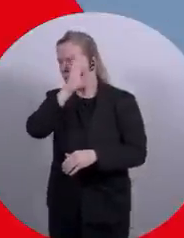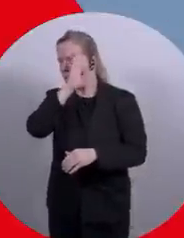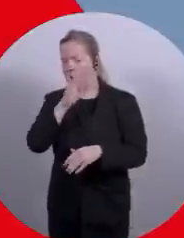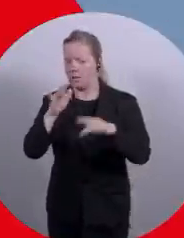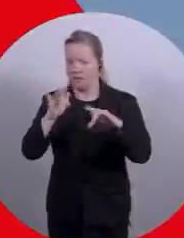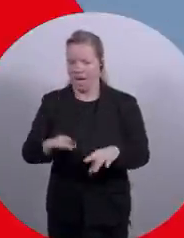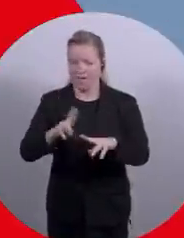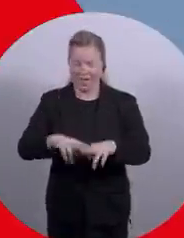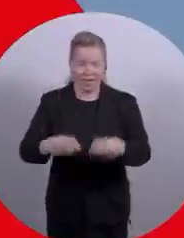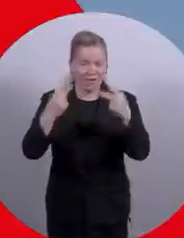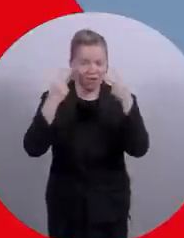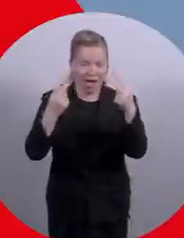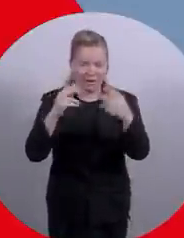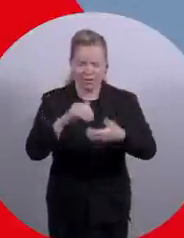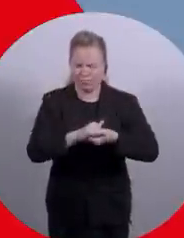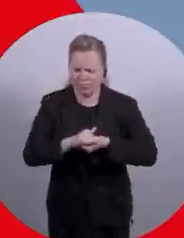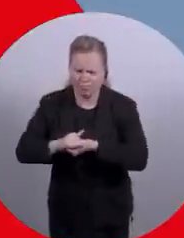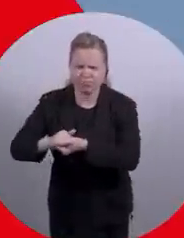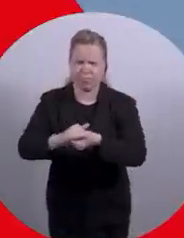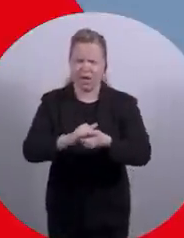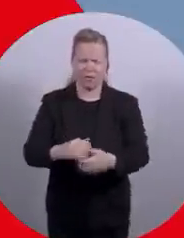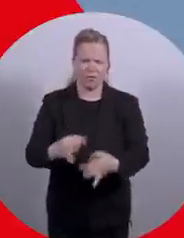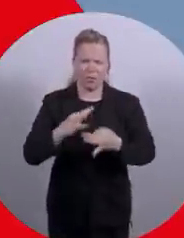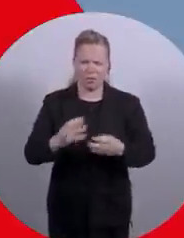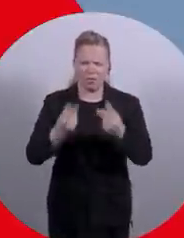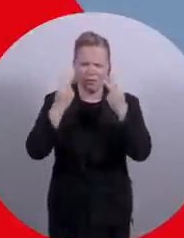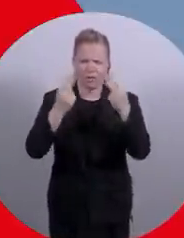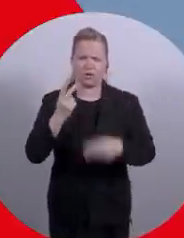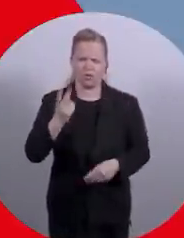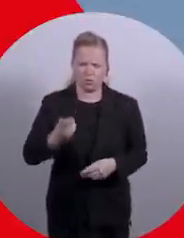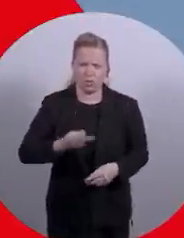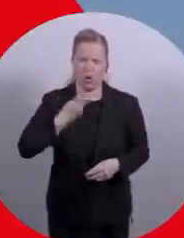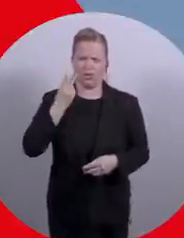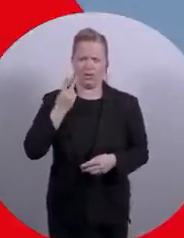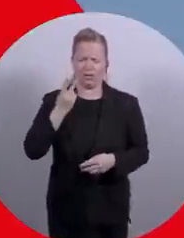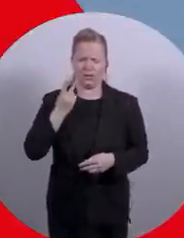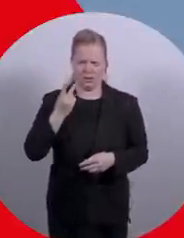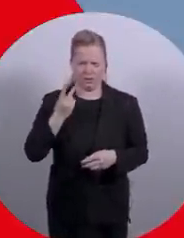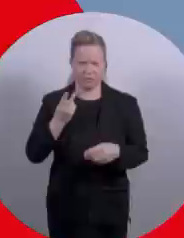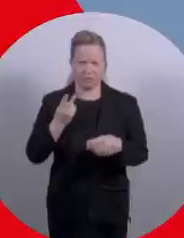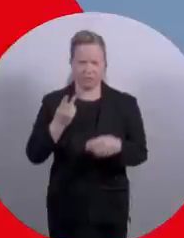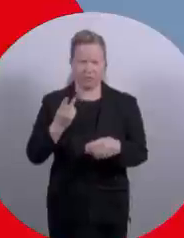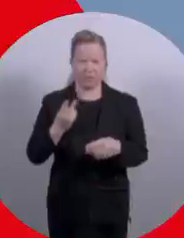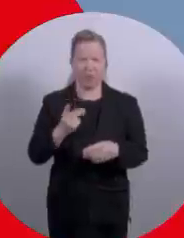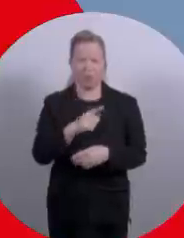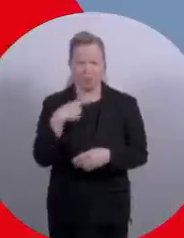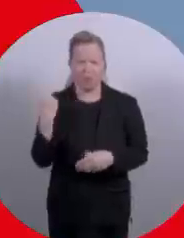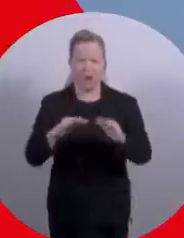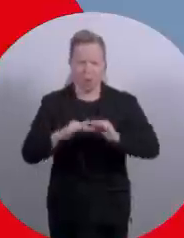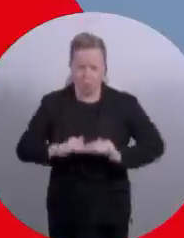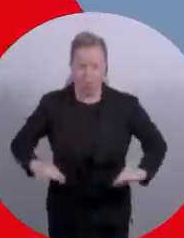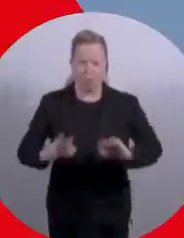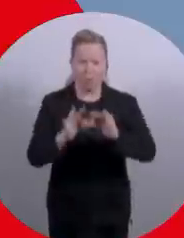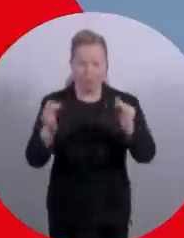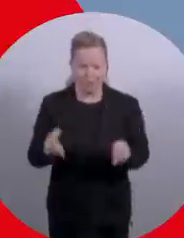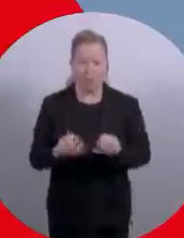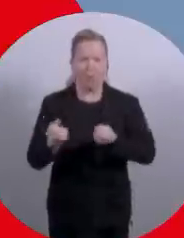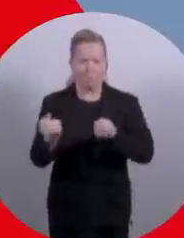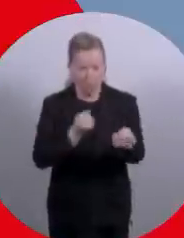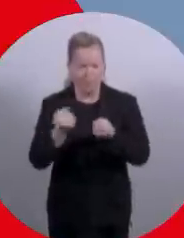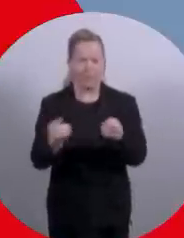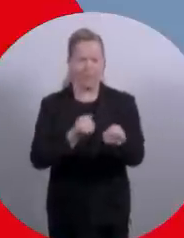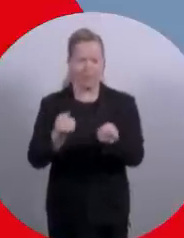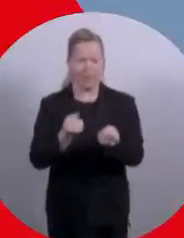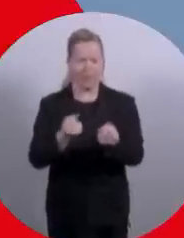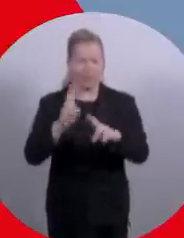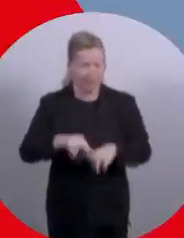auf diese Werte die uns persönlich so wichtig sind und stolz machen wie pervers ist es das dass wir uns das nicht zum Grundprinzip der Politik machen liebe